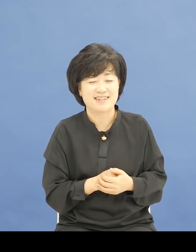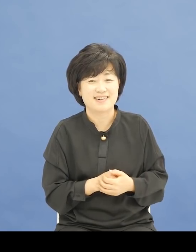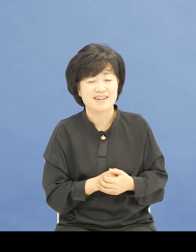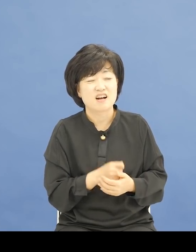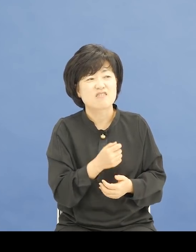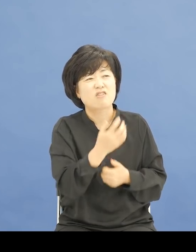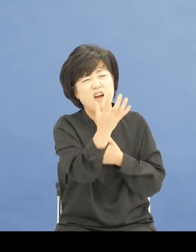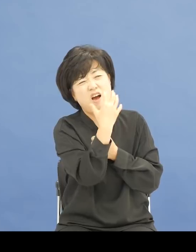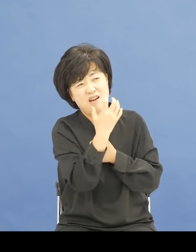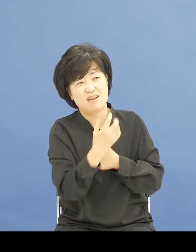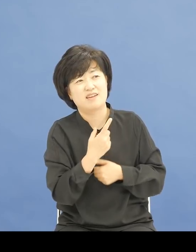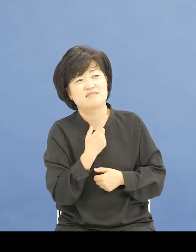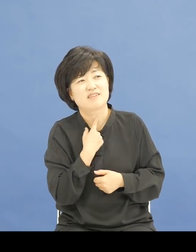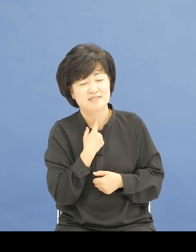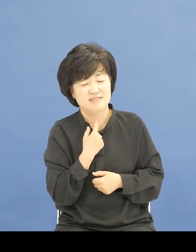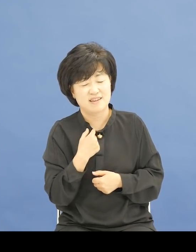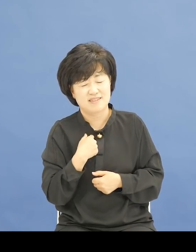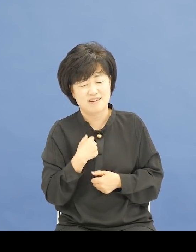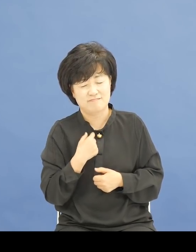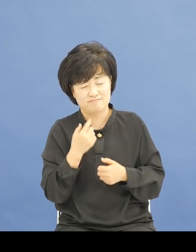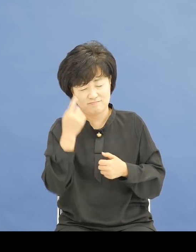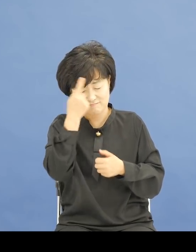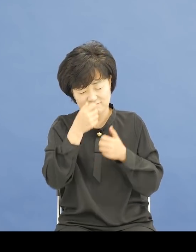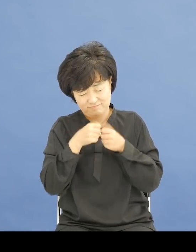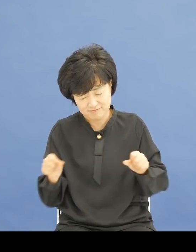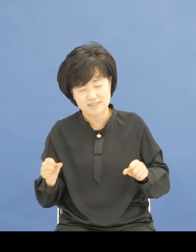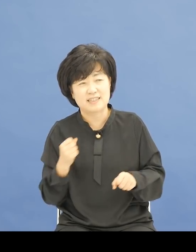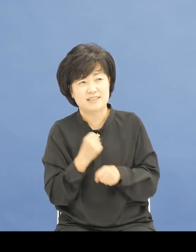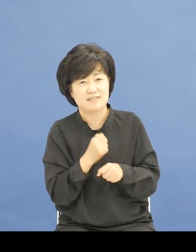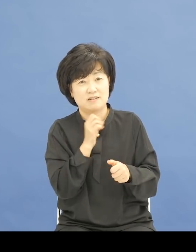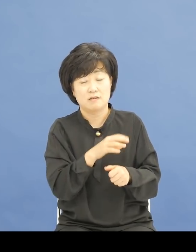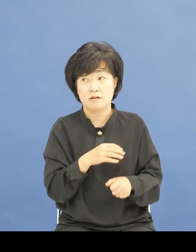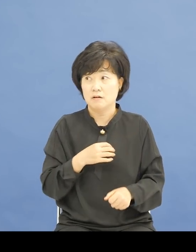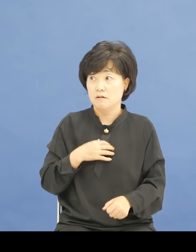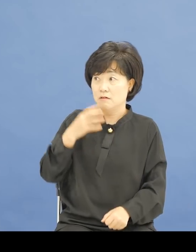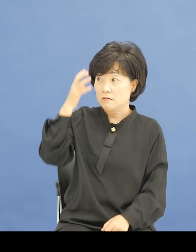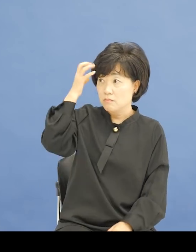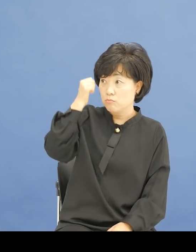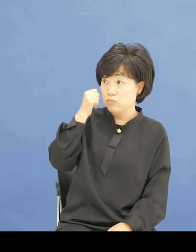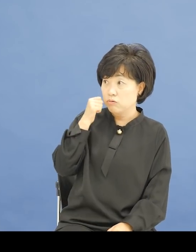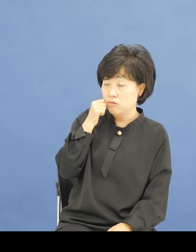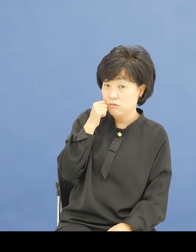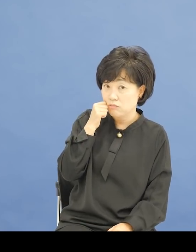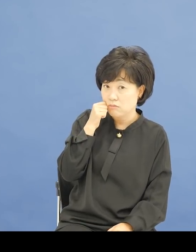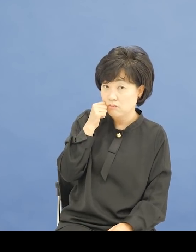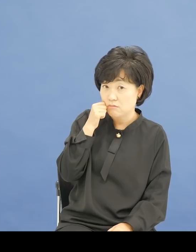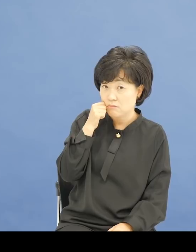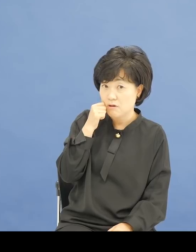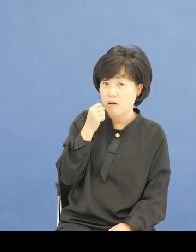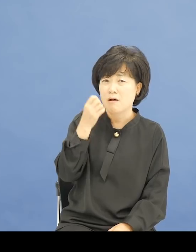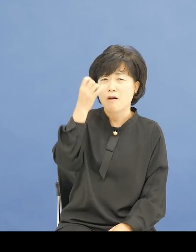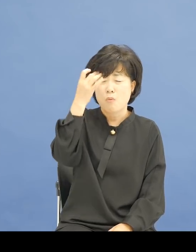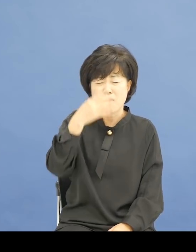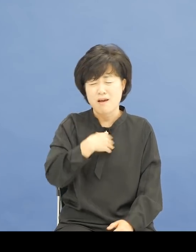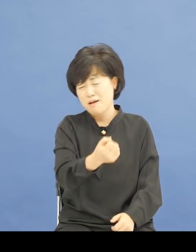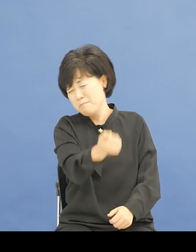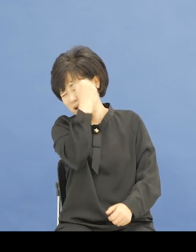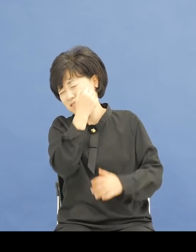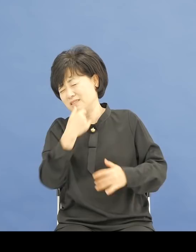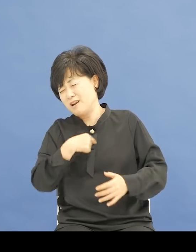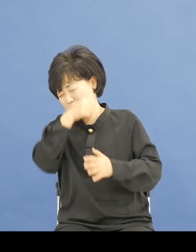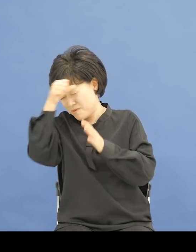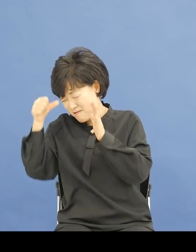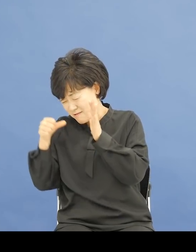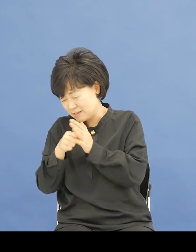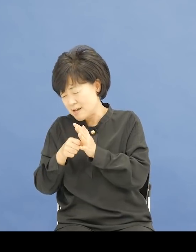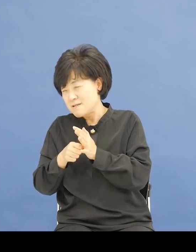하셨다고 얘기했어요. 네, 그렇게 하셨는데 이제 사장님이 아 내가 그랬습니까? 기억이 그렇죠. 잘. 기억도 안 나시겠죠. 네, 원래 맞은 사람은 평생을 그렇죠.